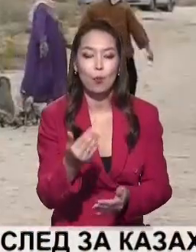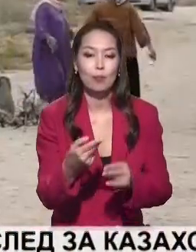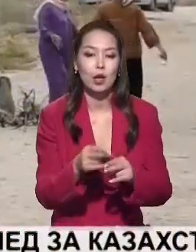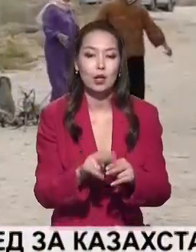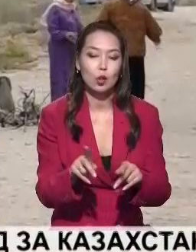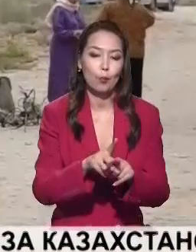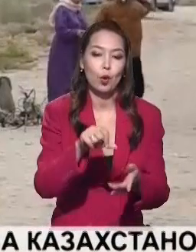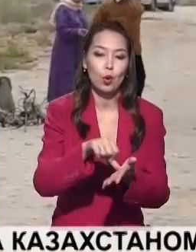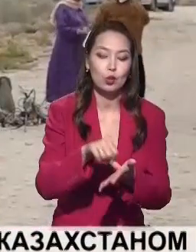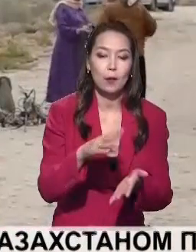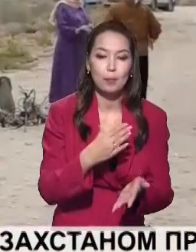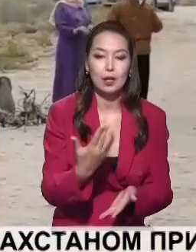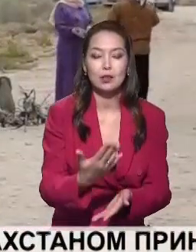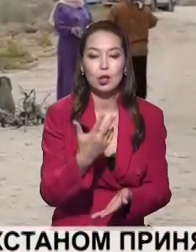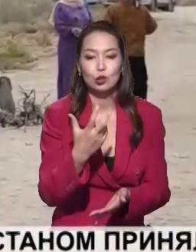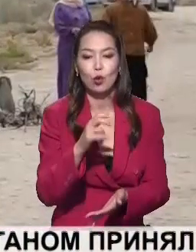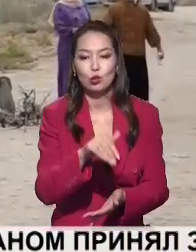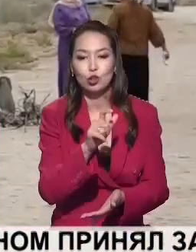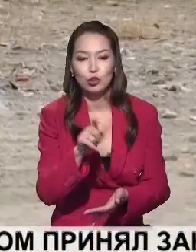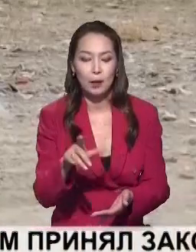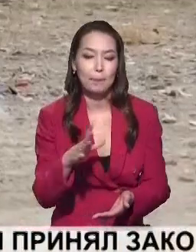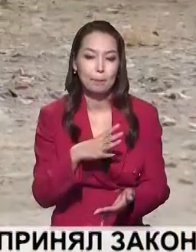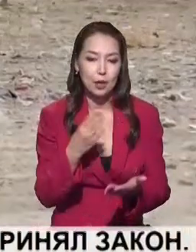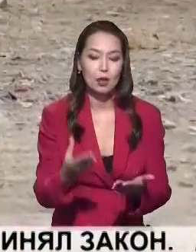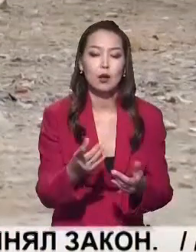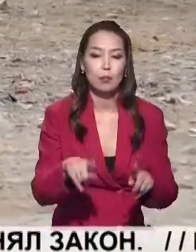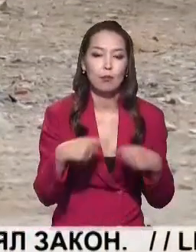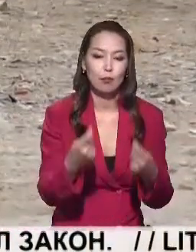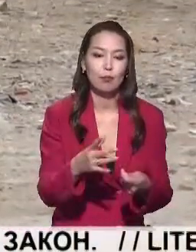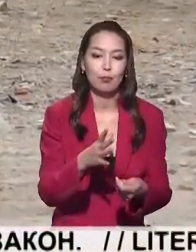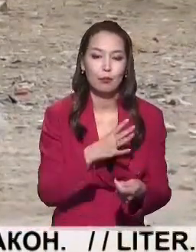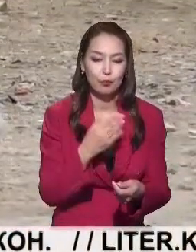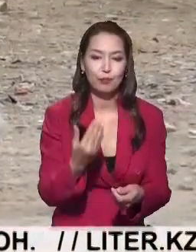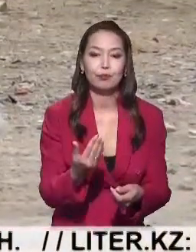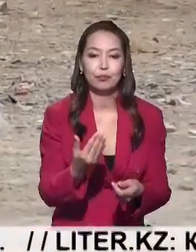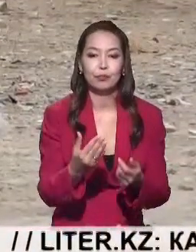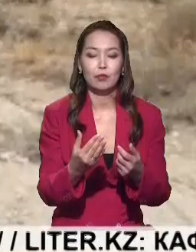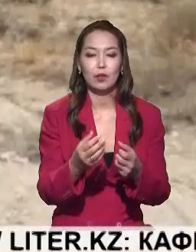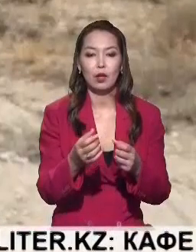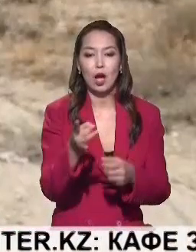приняло участие порядка 300 человек, а после эстафета было передано в Тупкараганский район.